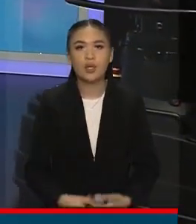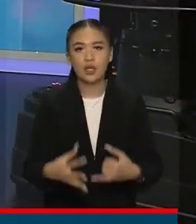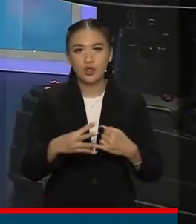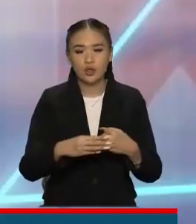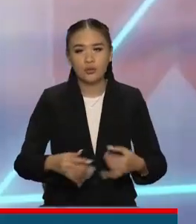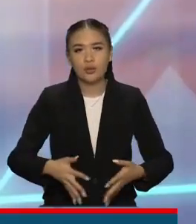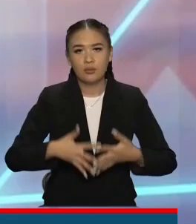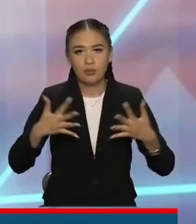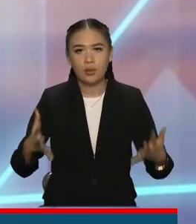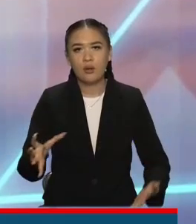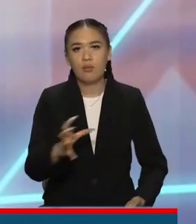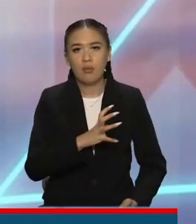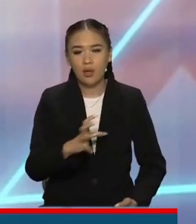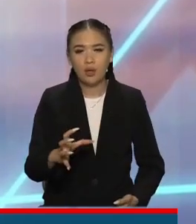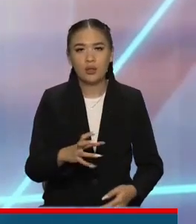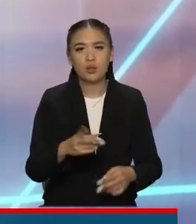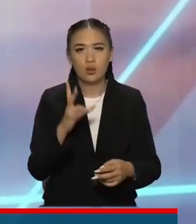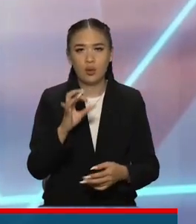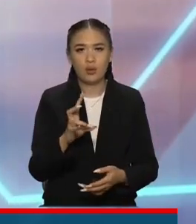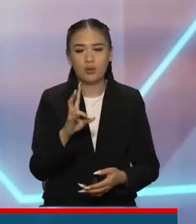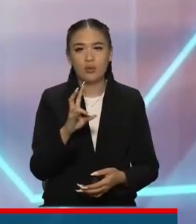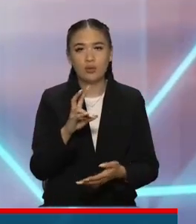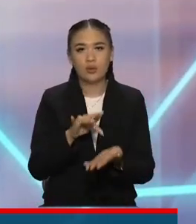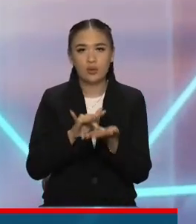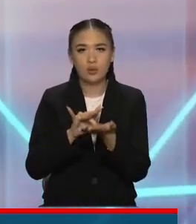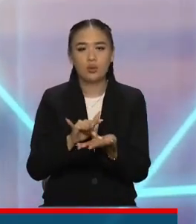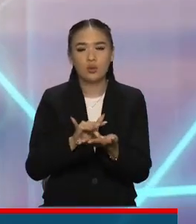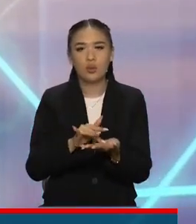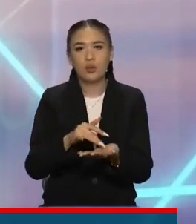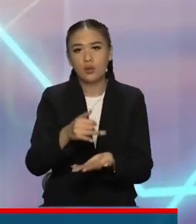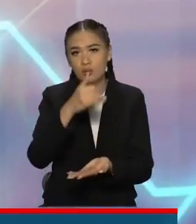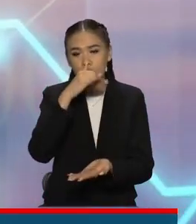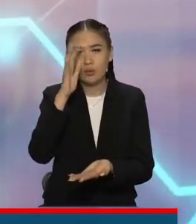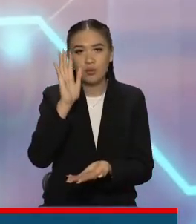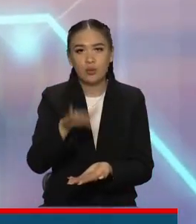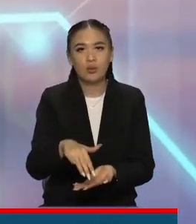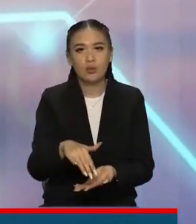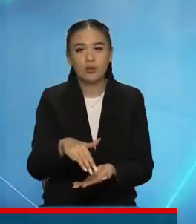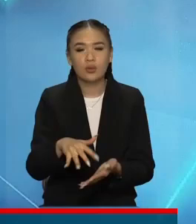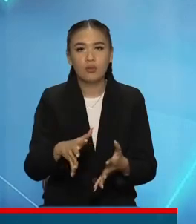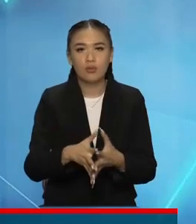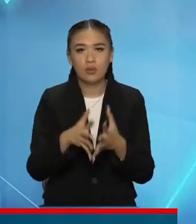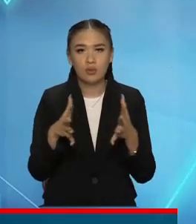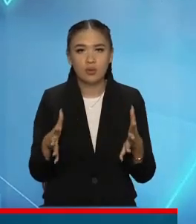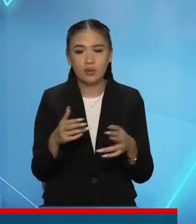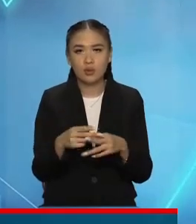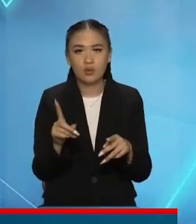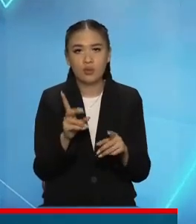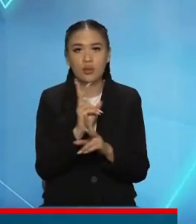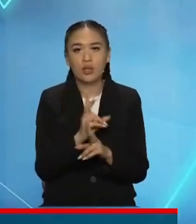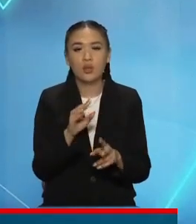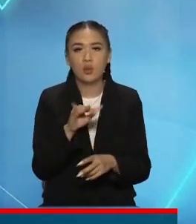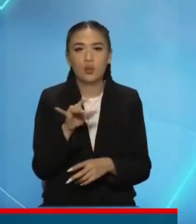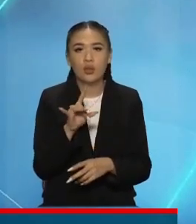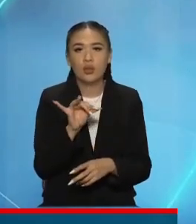деп кеудемізді кереміз, бірақ туризм саласын түлет алмай жатырмыз. Ебіміз жоқ па, икеміз жоқ па, түгі жоқ елдер осы